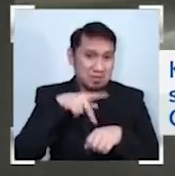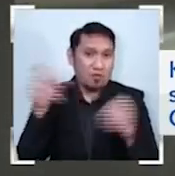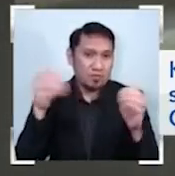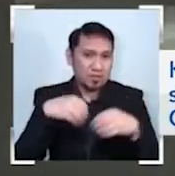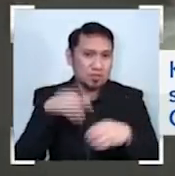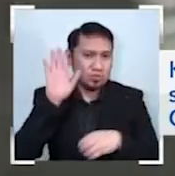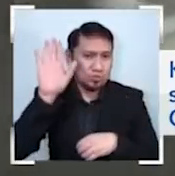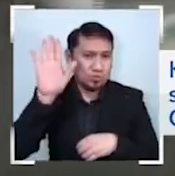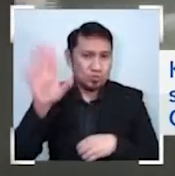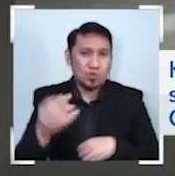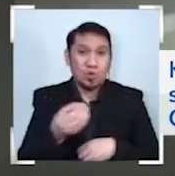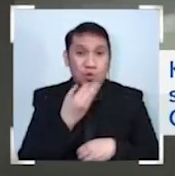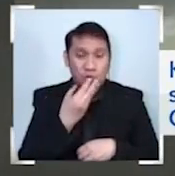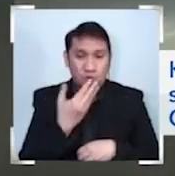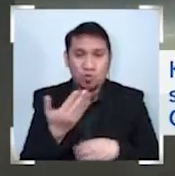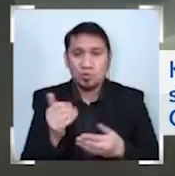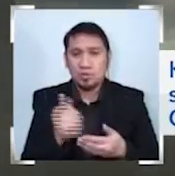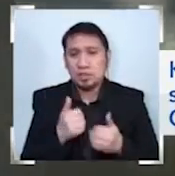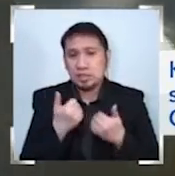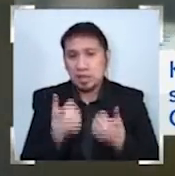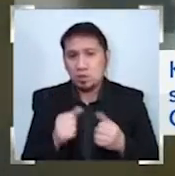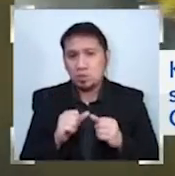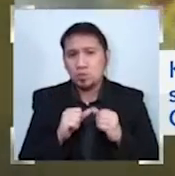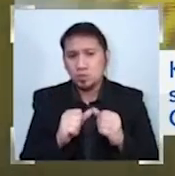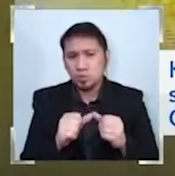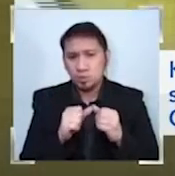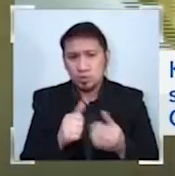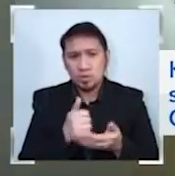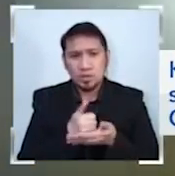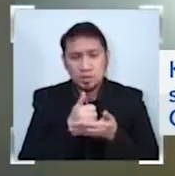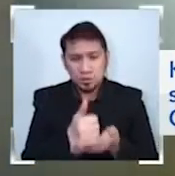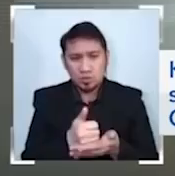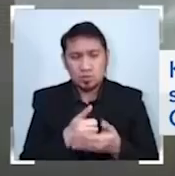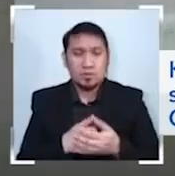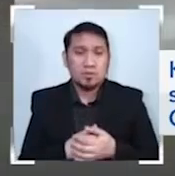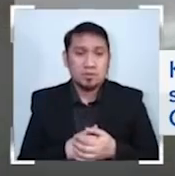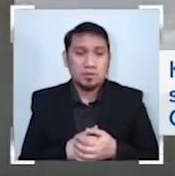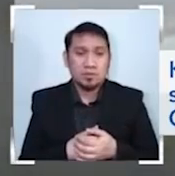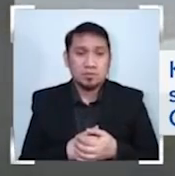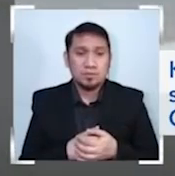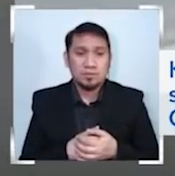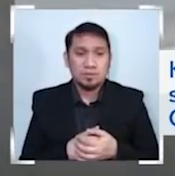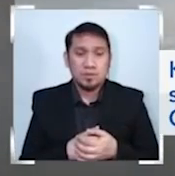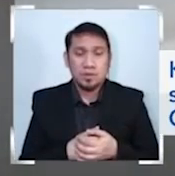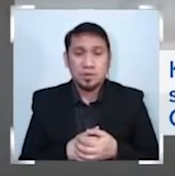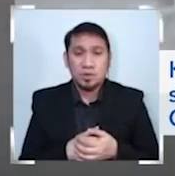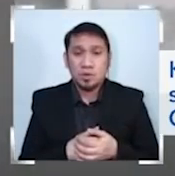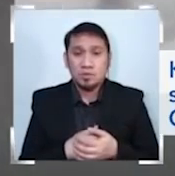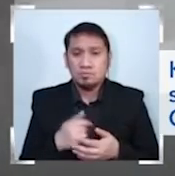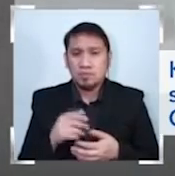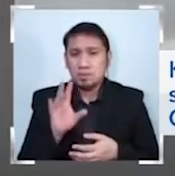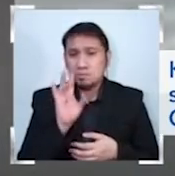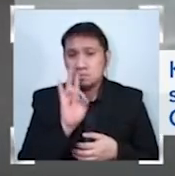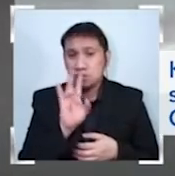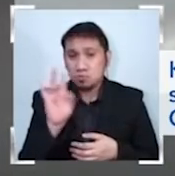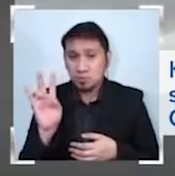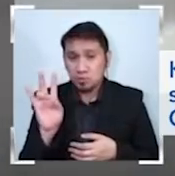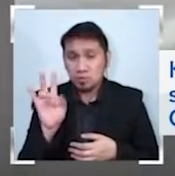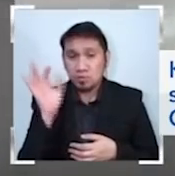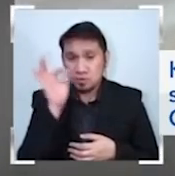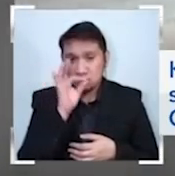na tinutulungan ng ating konsulado at ng labor offices ng Pilipinas sa Hong Kong ang mahigit 70 Pilipinong